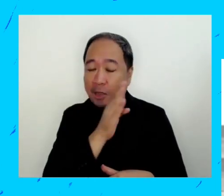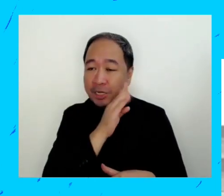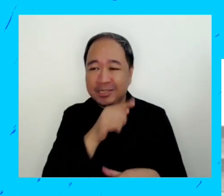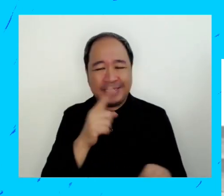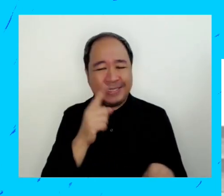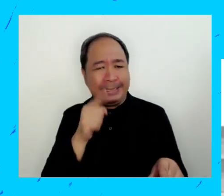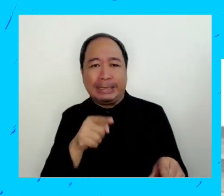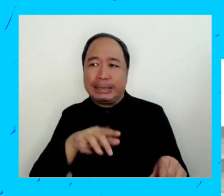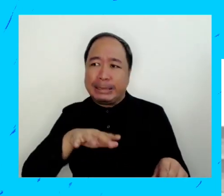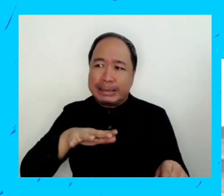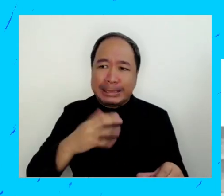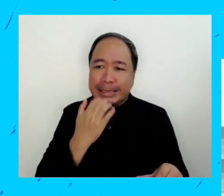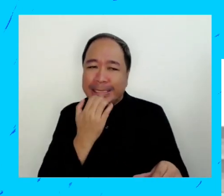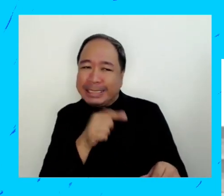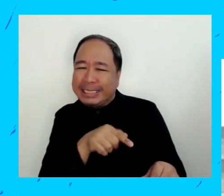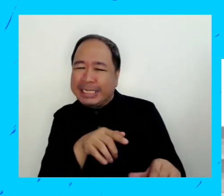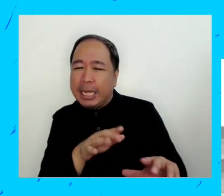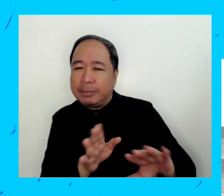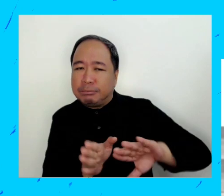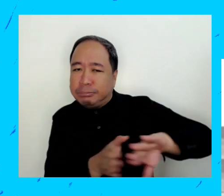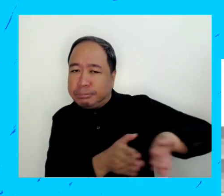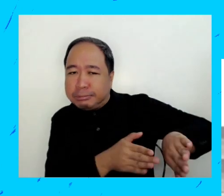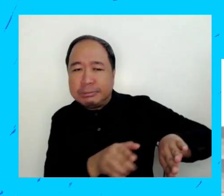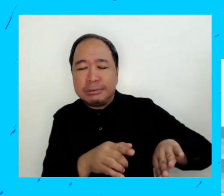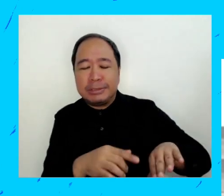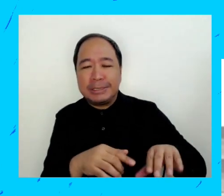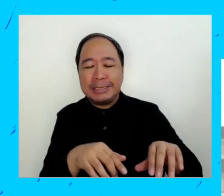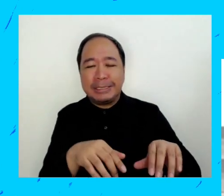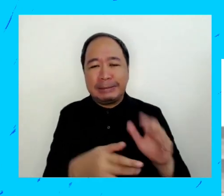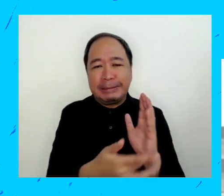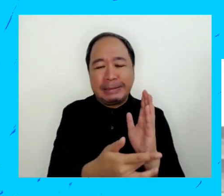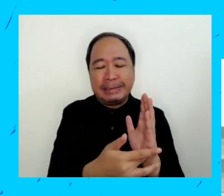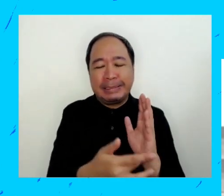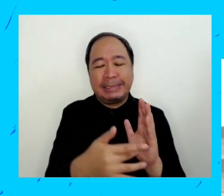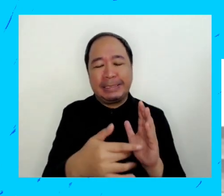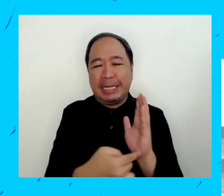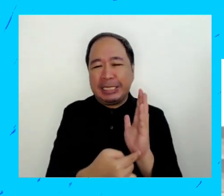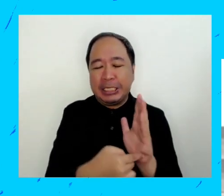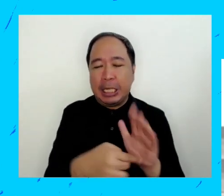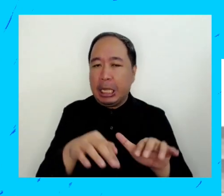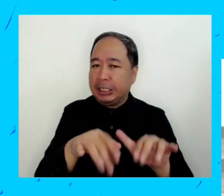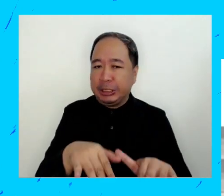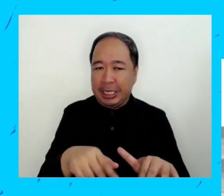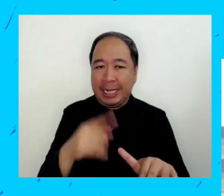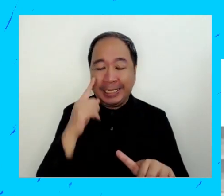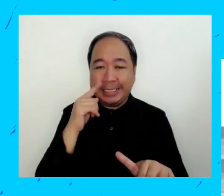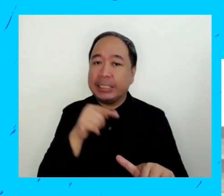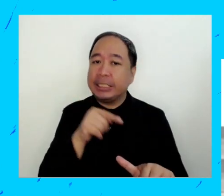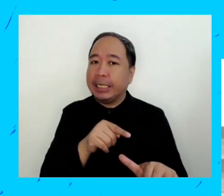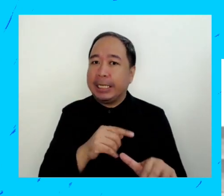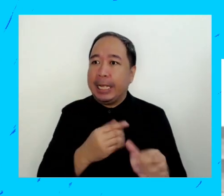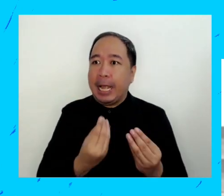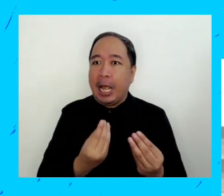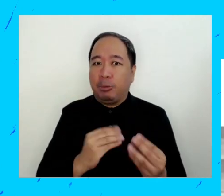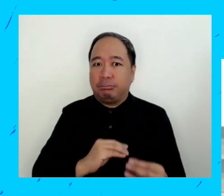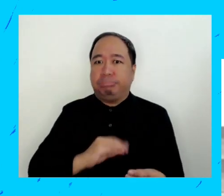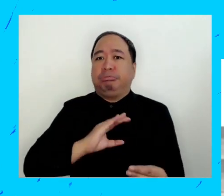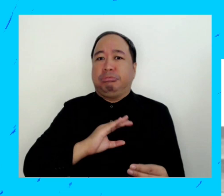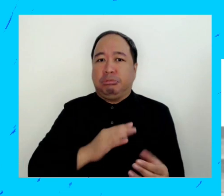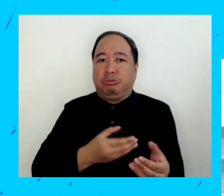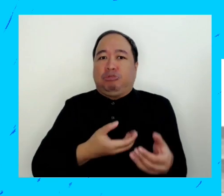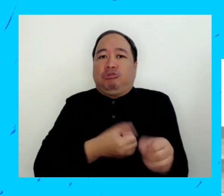pas habitués et ils n'ont pas trop confiance aux choses numériques, donc on va d'abord construire leur